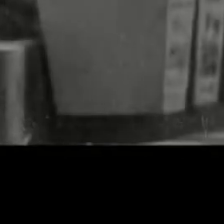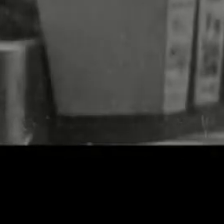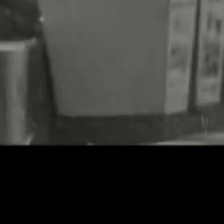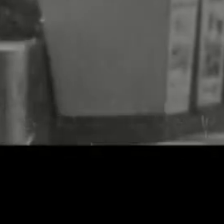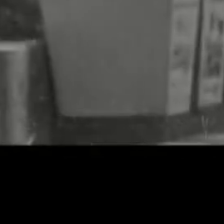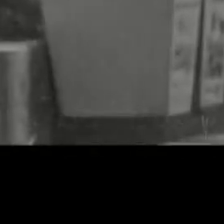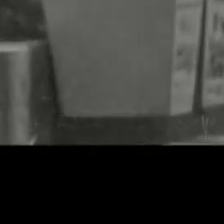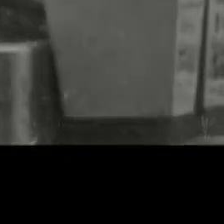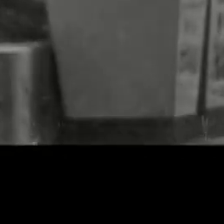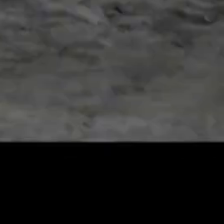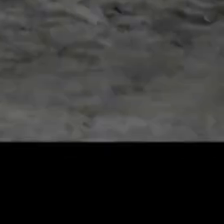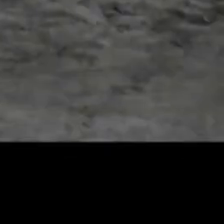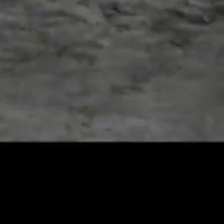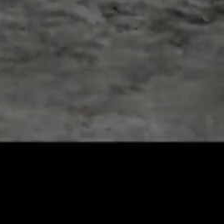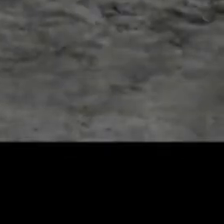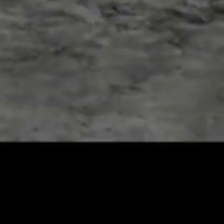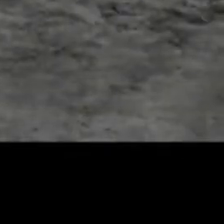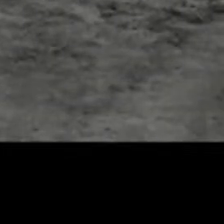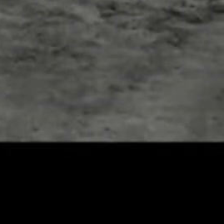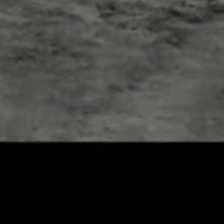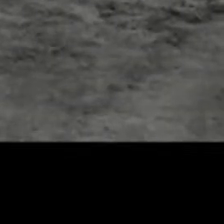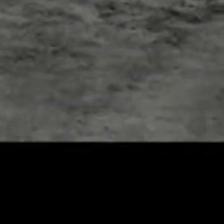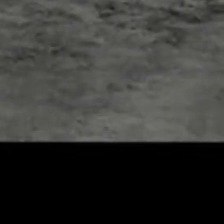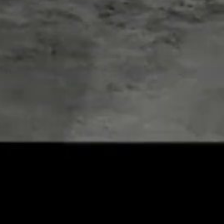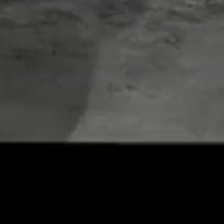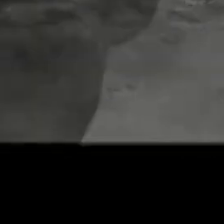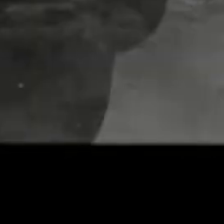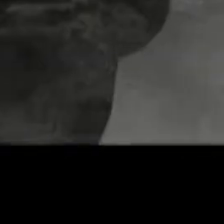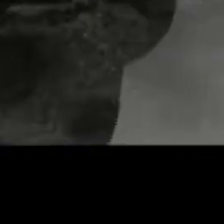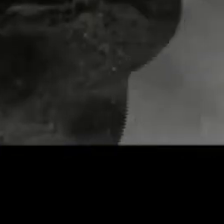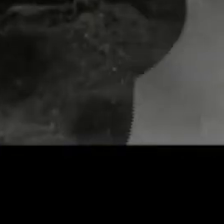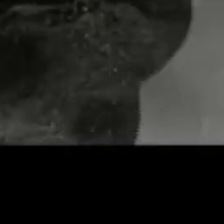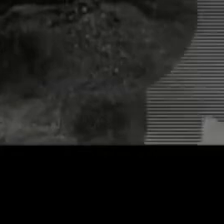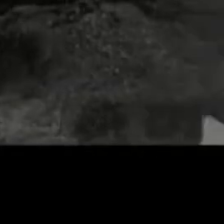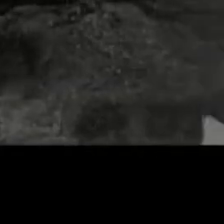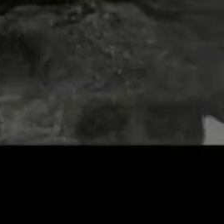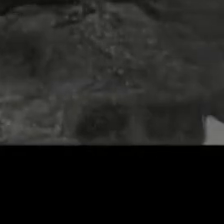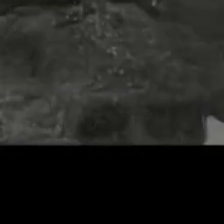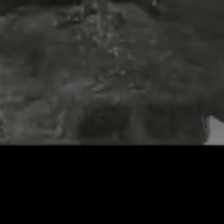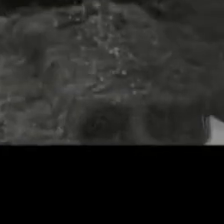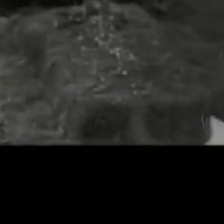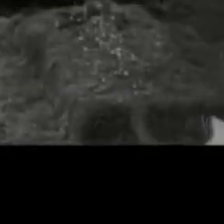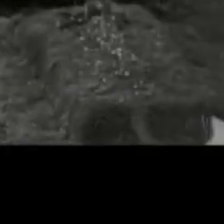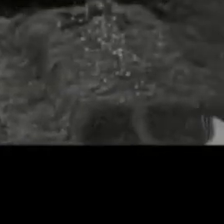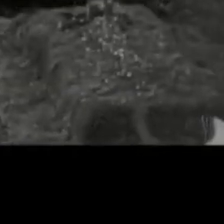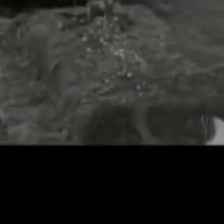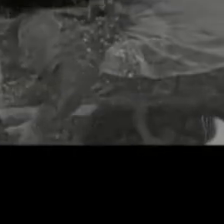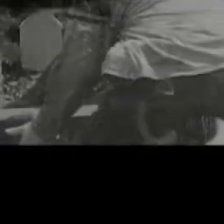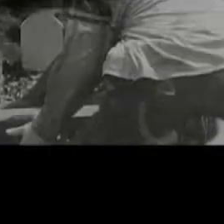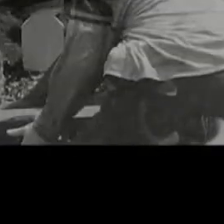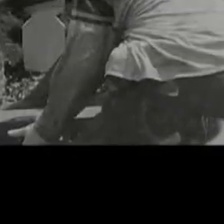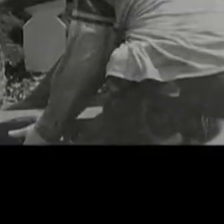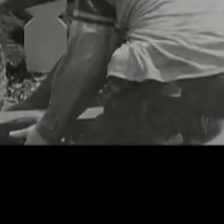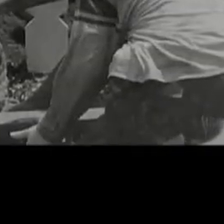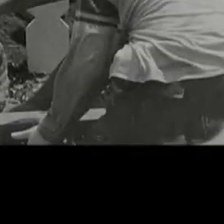Tidak satu, tidak dua, mereka pergi bergerombol dalam gelombang bernama